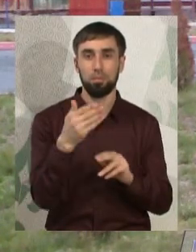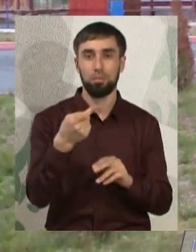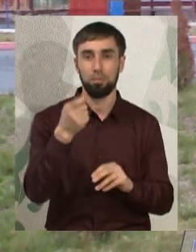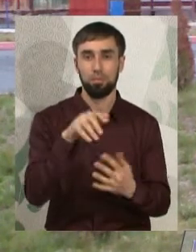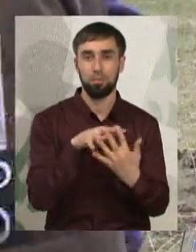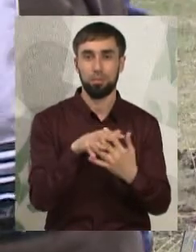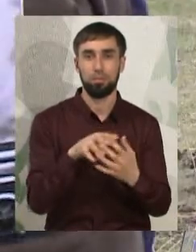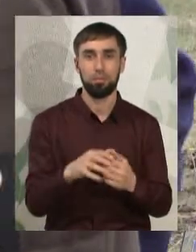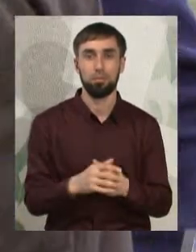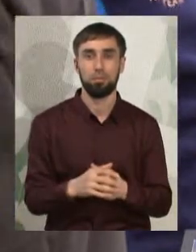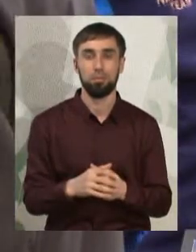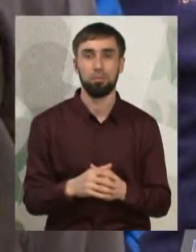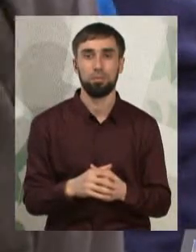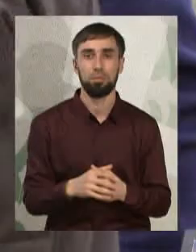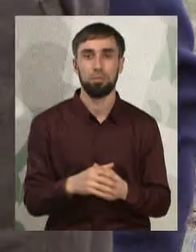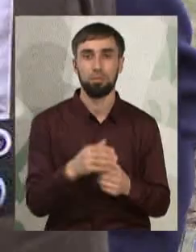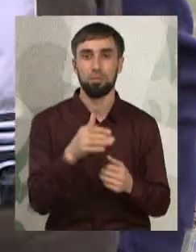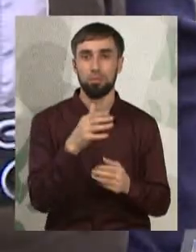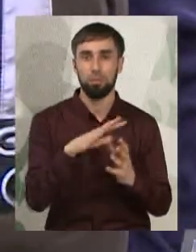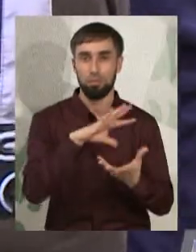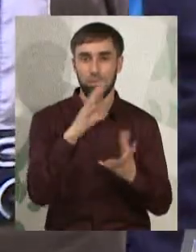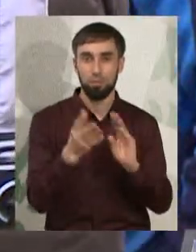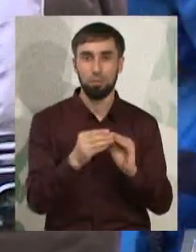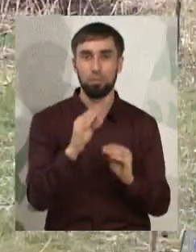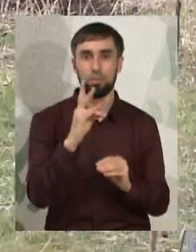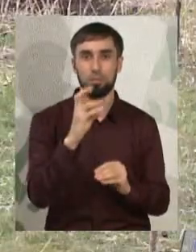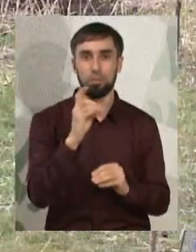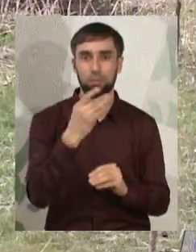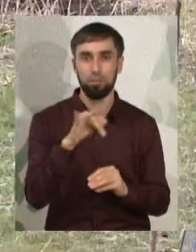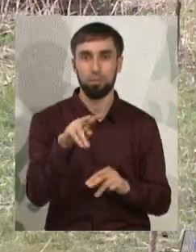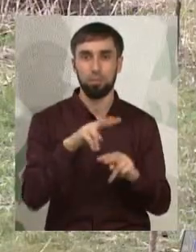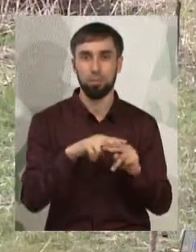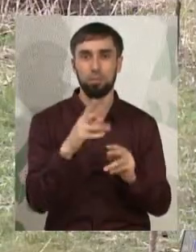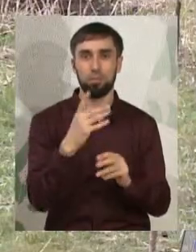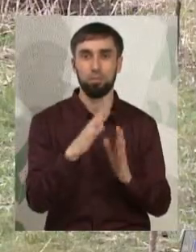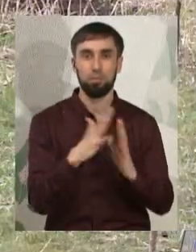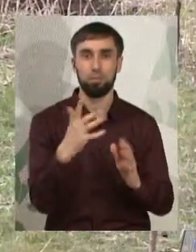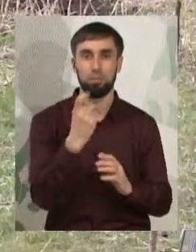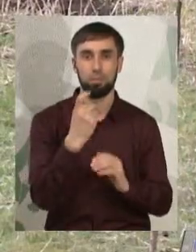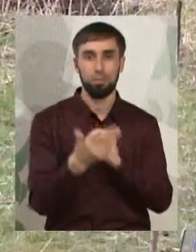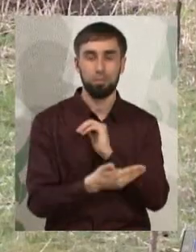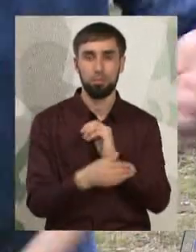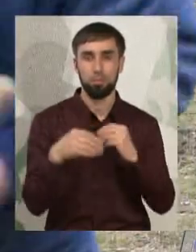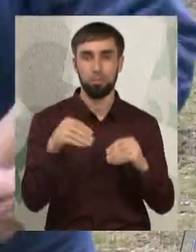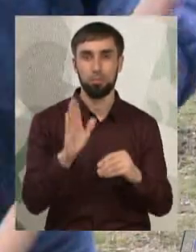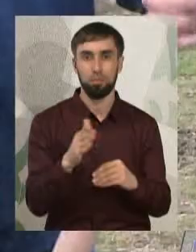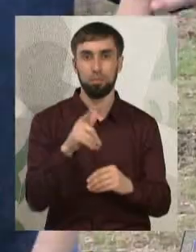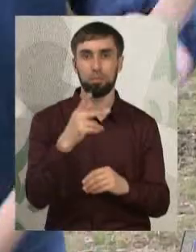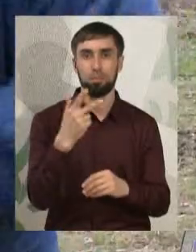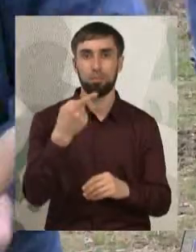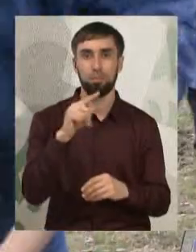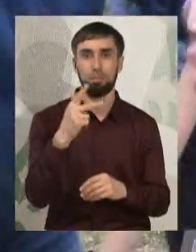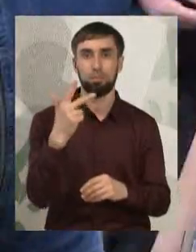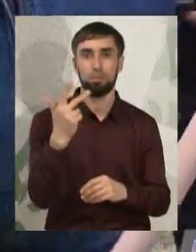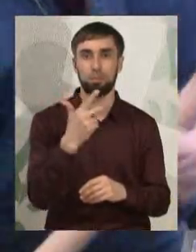вооруженных конфликтов. Всего в Нестеровском в рамках акции посадят более 100 деревьев. Еще один трудовой лагерь развернули во дворе 3-й школы, а